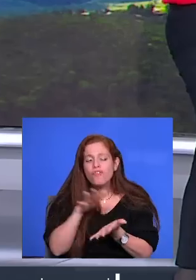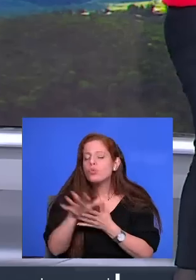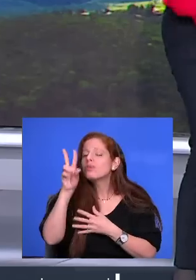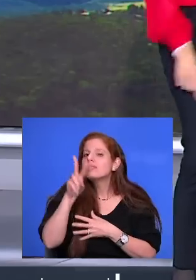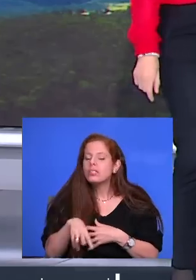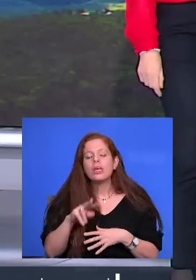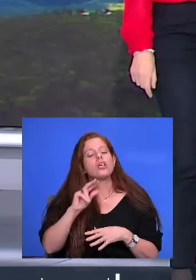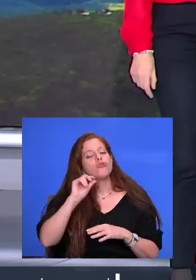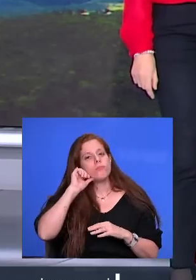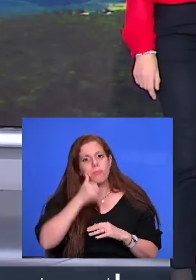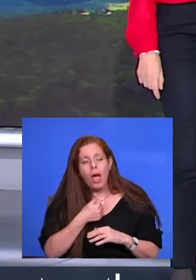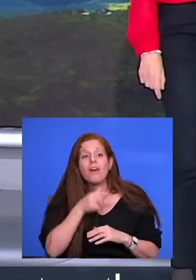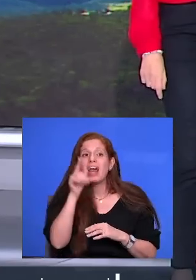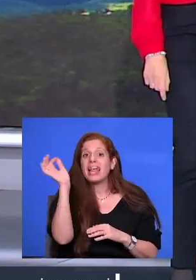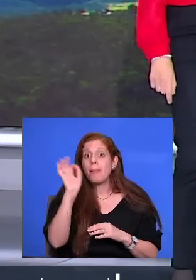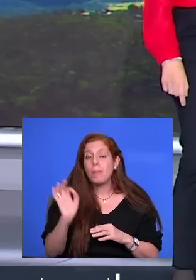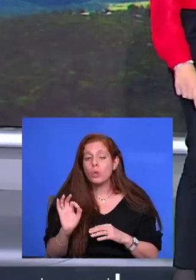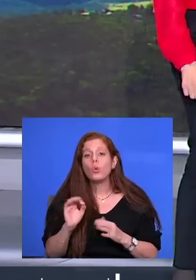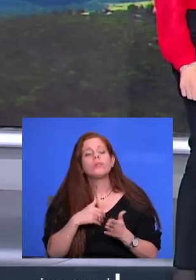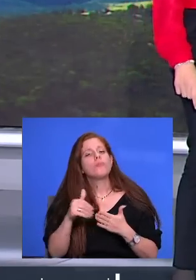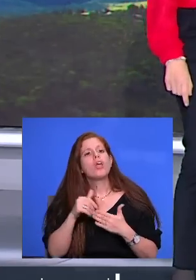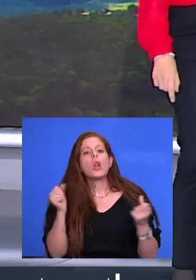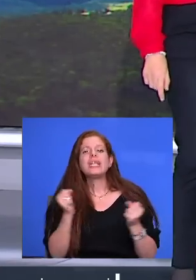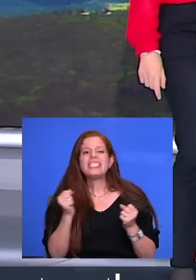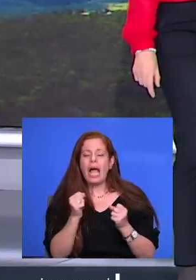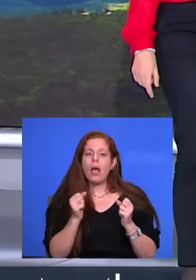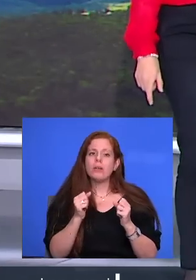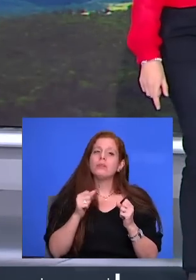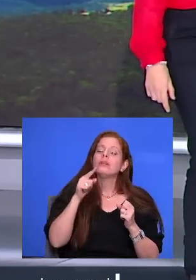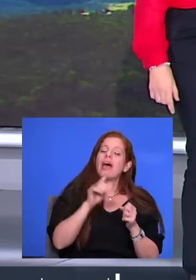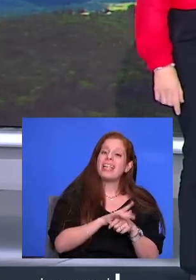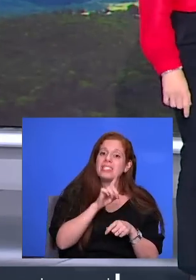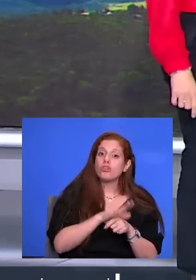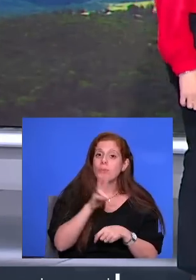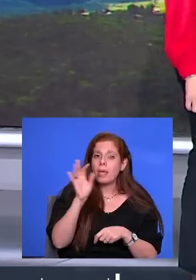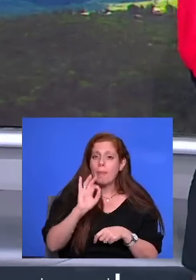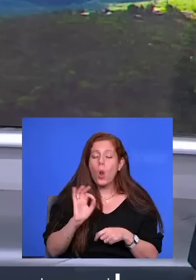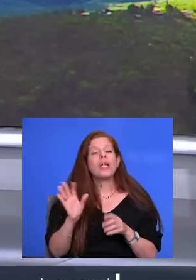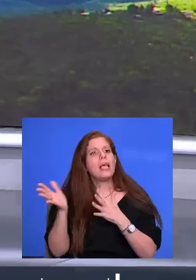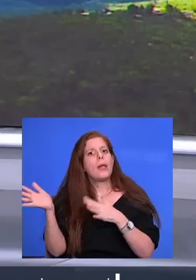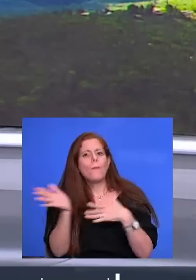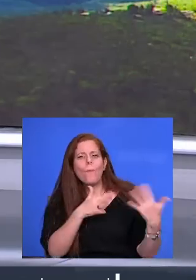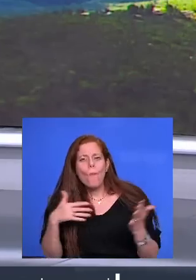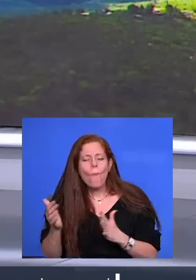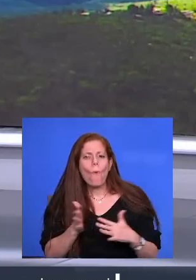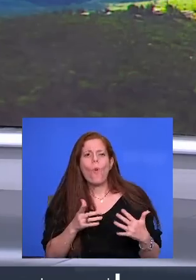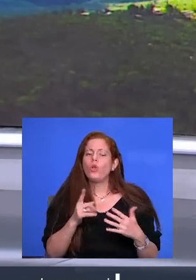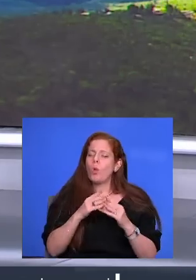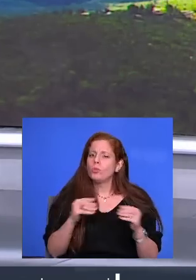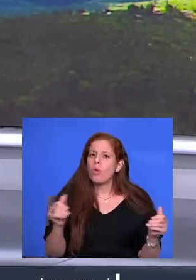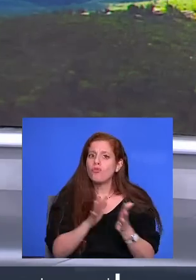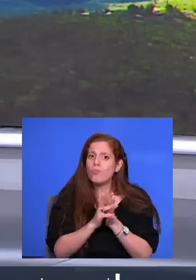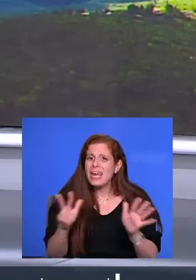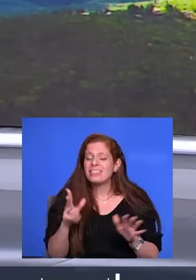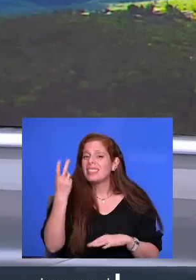מחר. אלה הטמפרטורות, ממשיך להיות קר בערים, 11-12 מעלות, עם רוחות מזרחיות ערות. לאורך מישור החוף